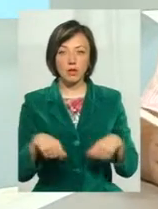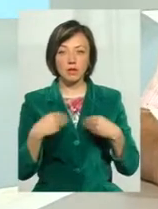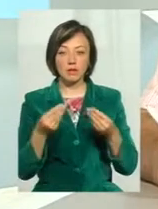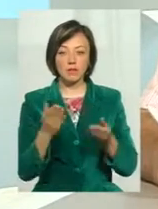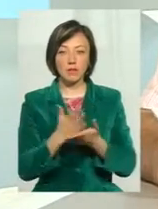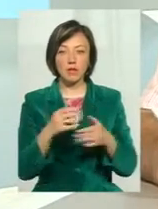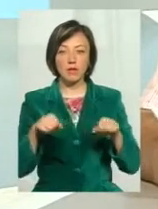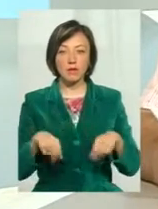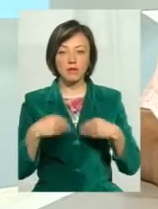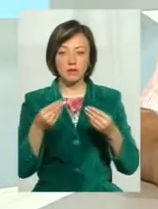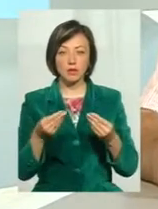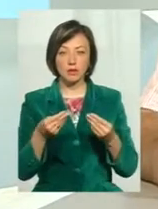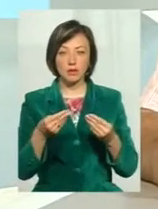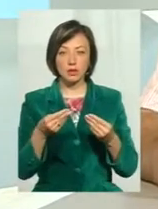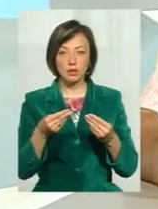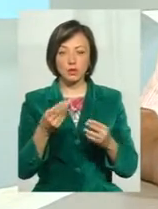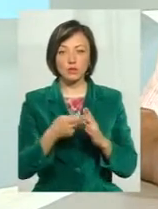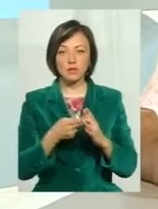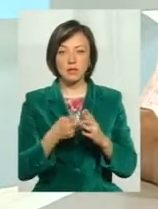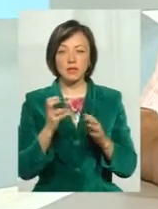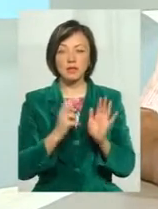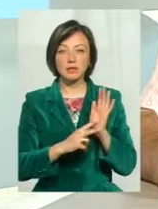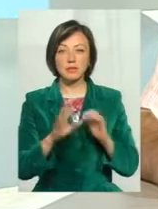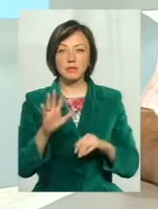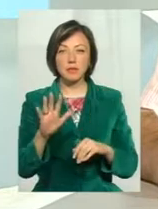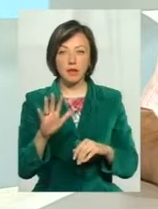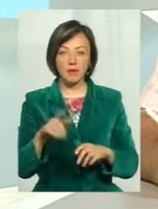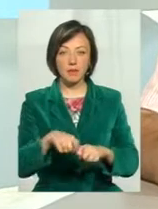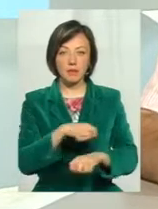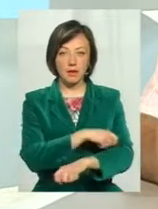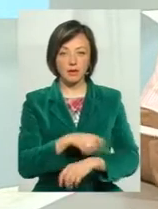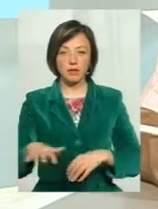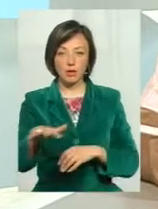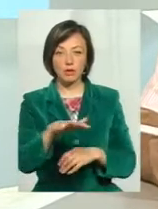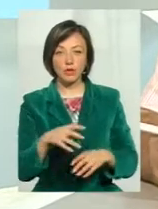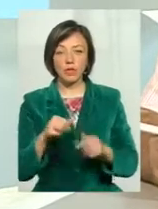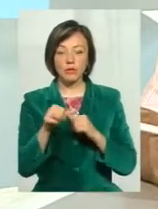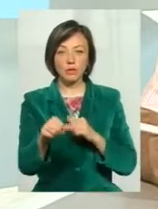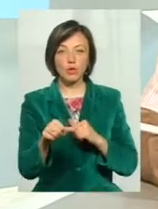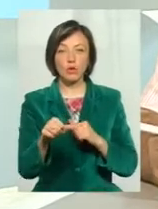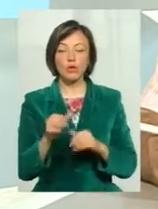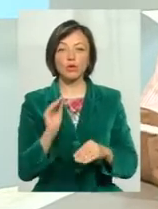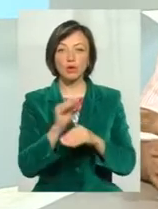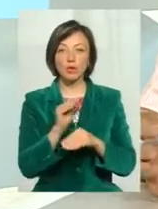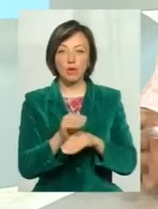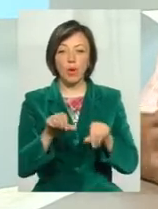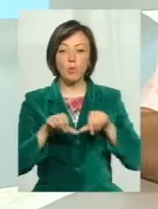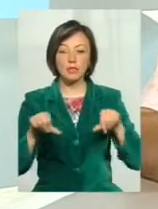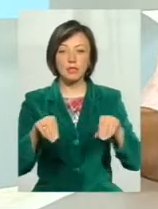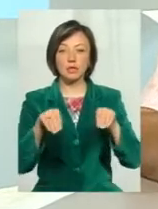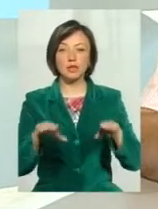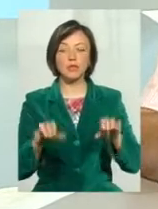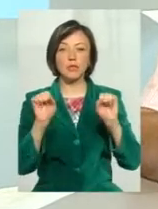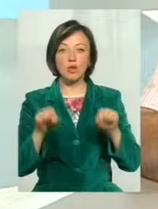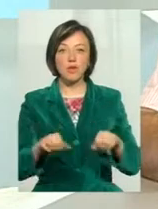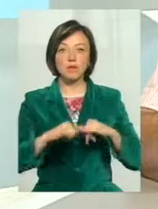мали право призначити таку субсидію на 75 квадратних метрів. Крім того, додатково комісійними рішеннями ми могли